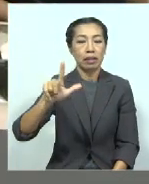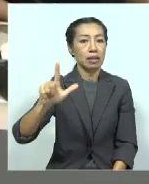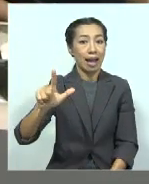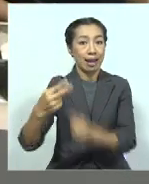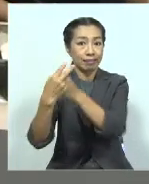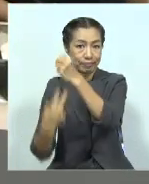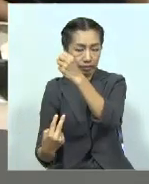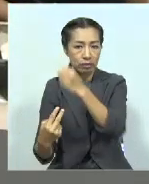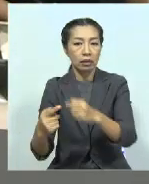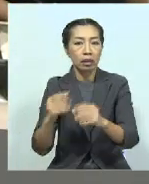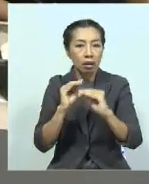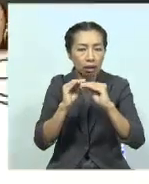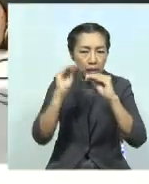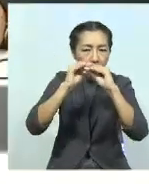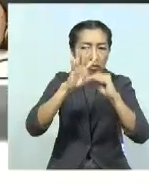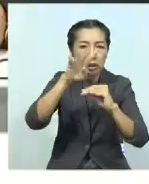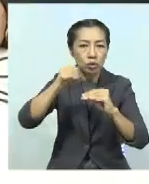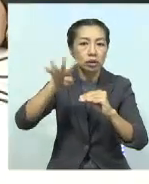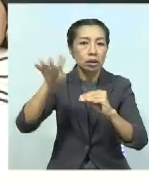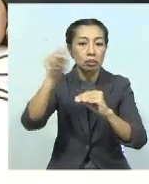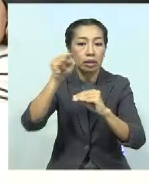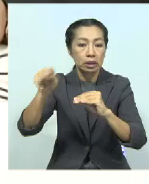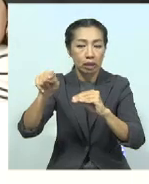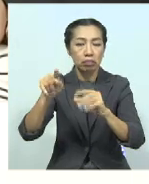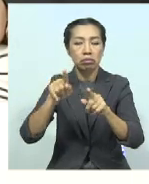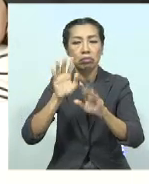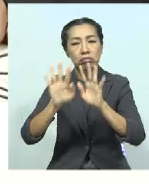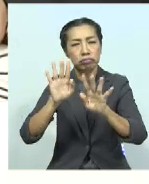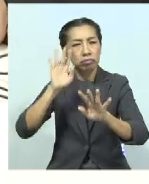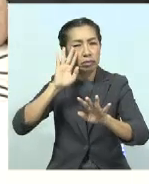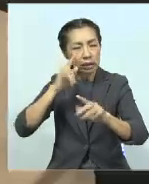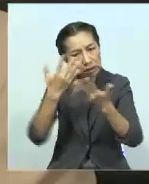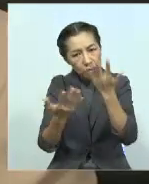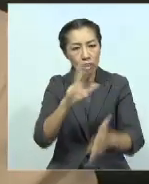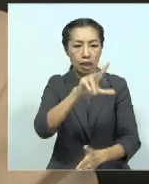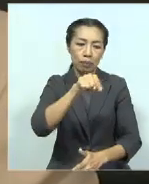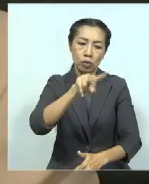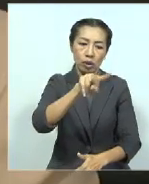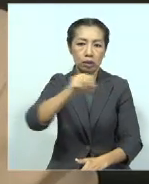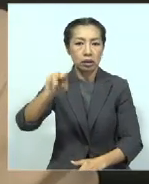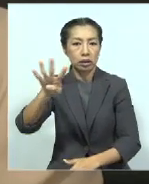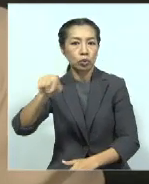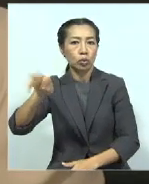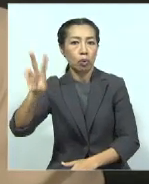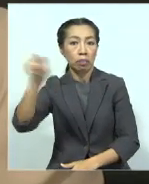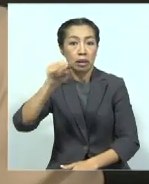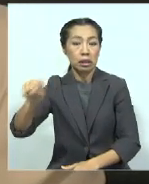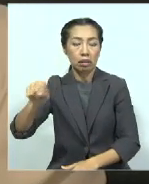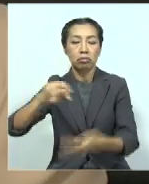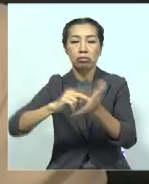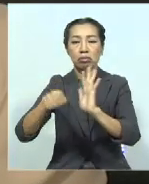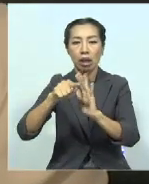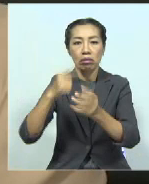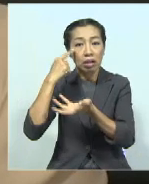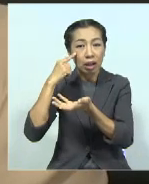ล้านเหรียญสหรัฐขยายตัวได้ร้อยละ 4.4 หรือว่าขยายตัวในช่วงร้อยละ 3.2 ถึง 4.6 ถือว่าเป็นอัตรา